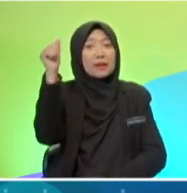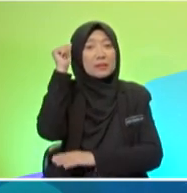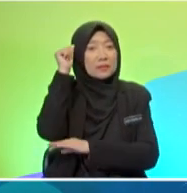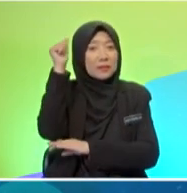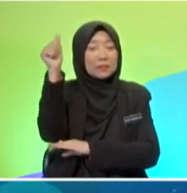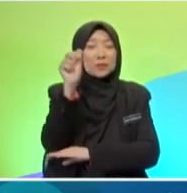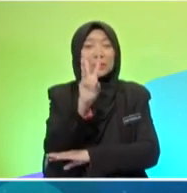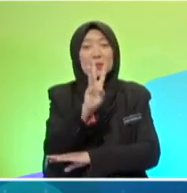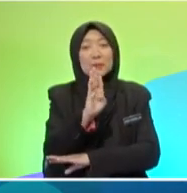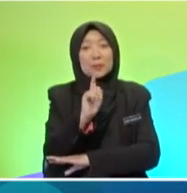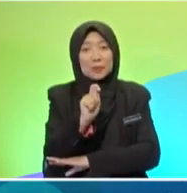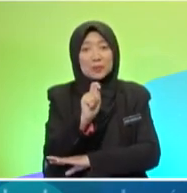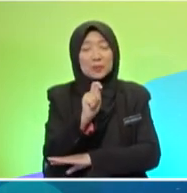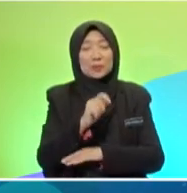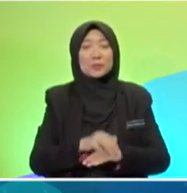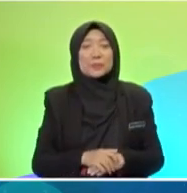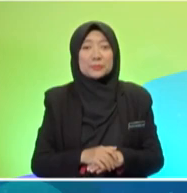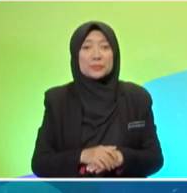warahmatullahi wabarakatuh